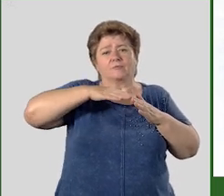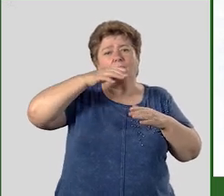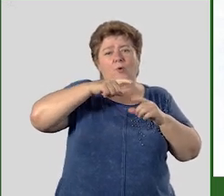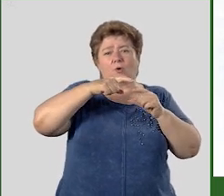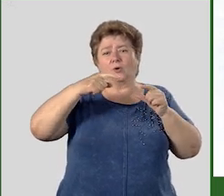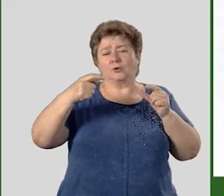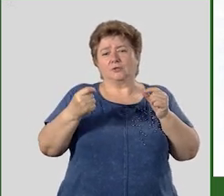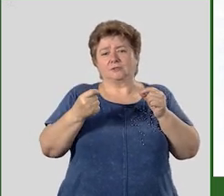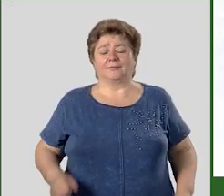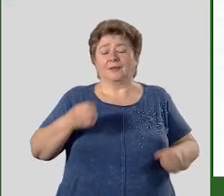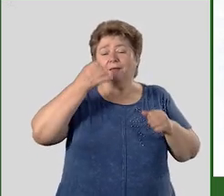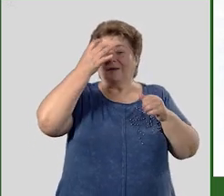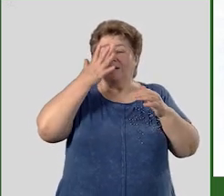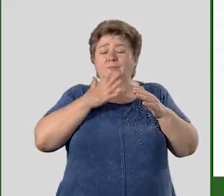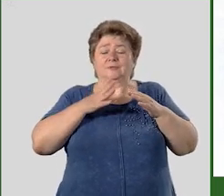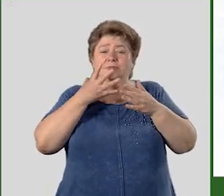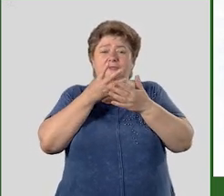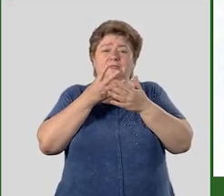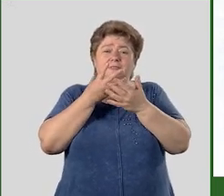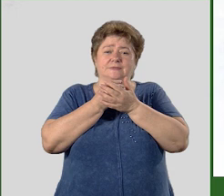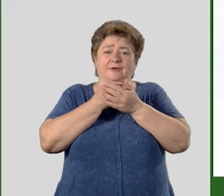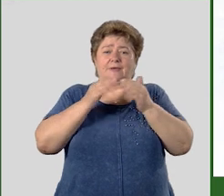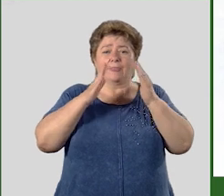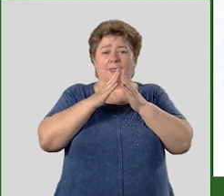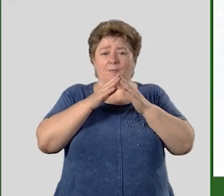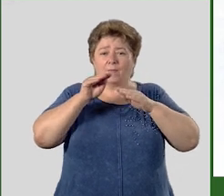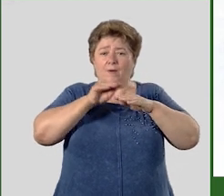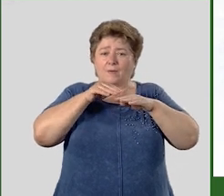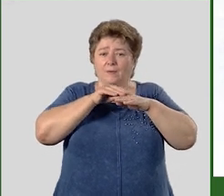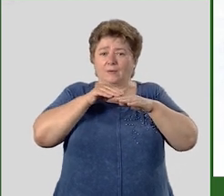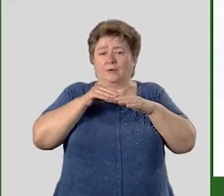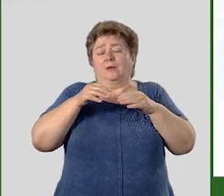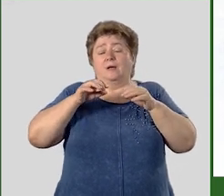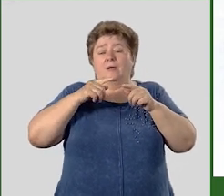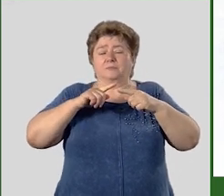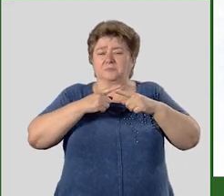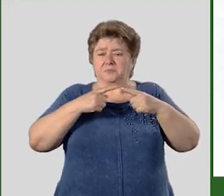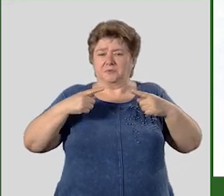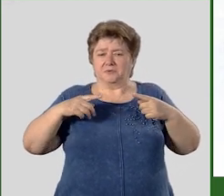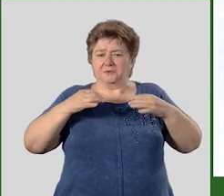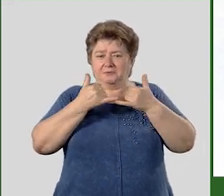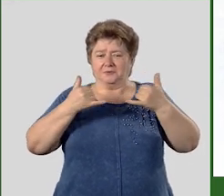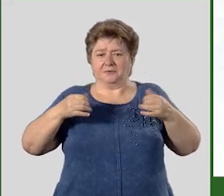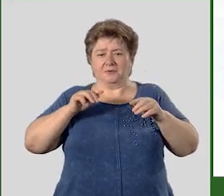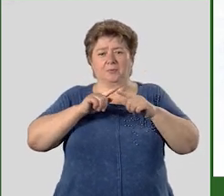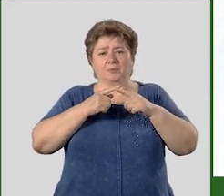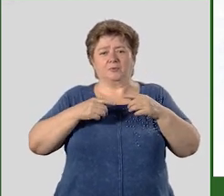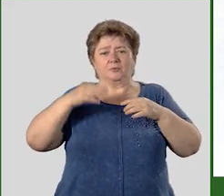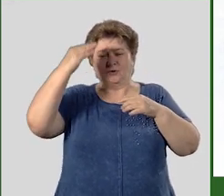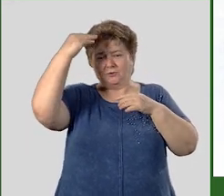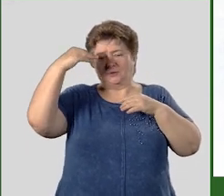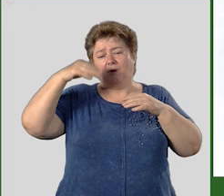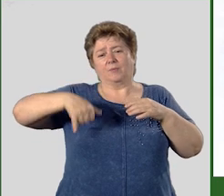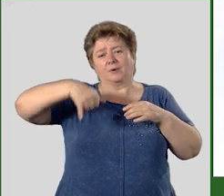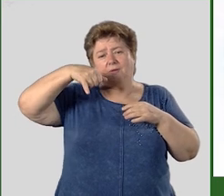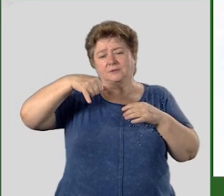10-12-метровых листьях. Пигмеи покрывают ими свои хижины, из их волокон плетут ткани, шляпы,